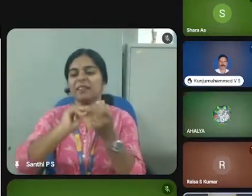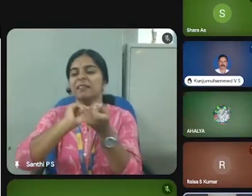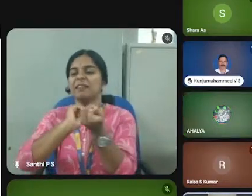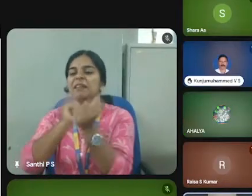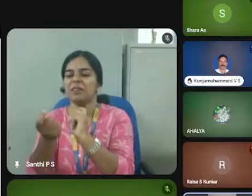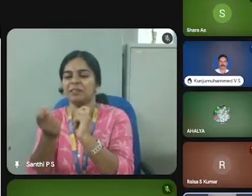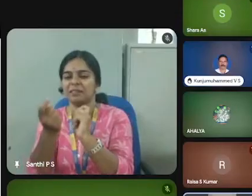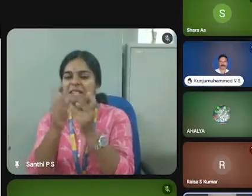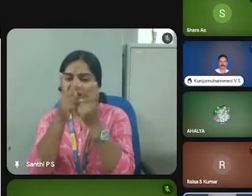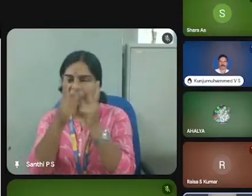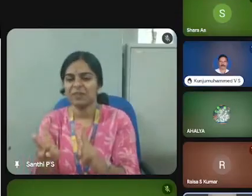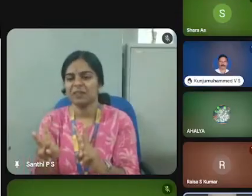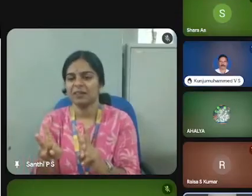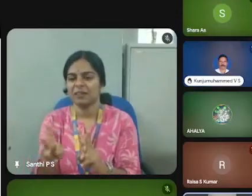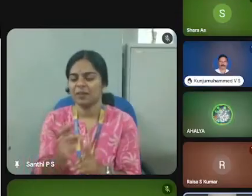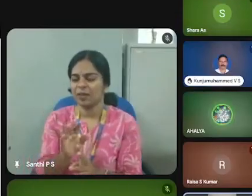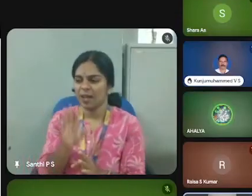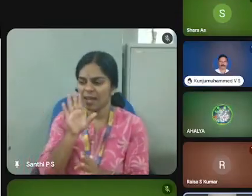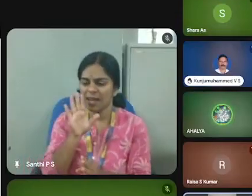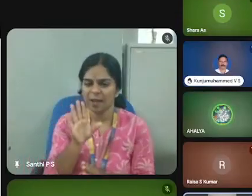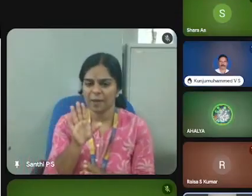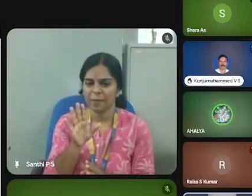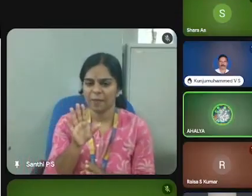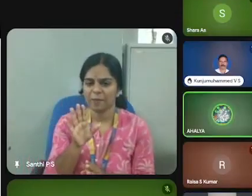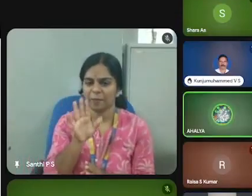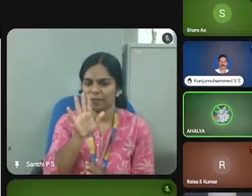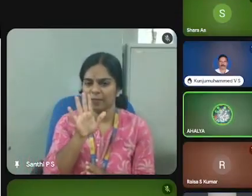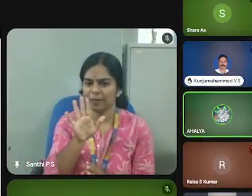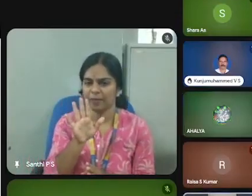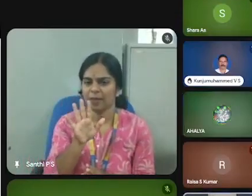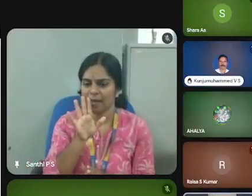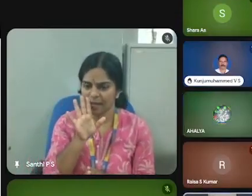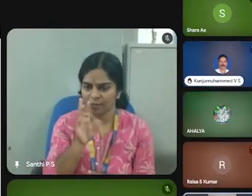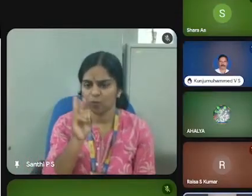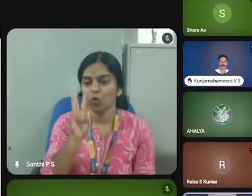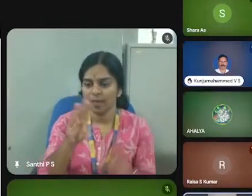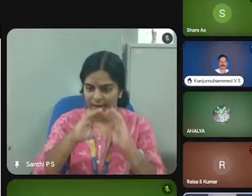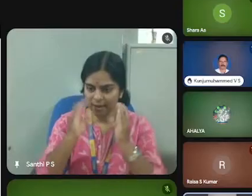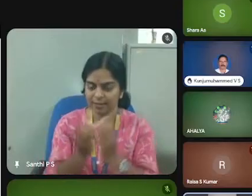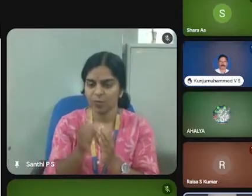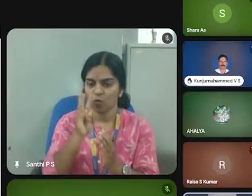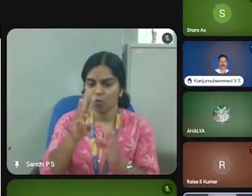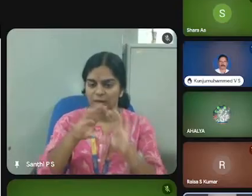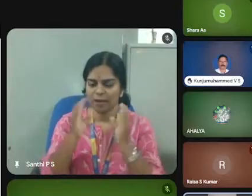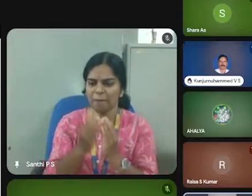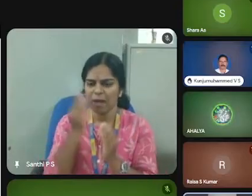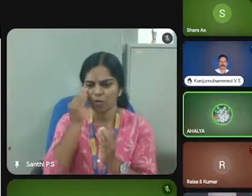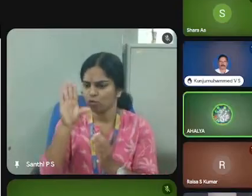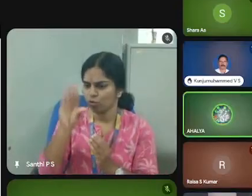ഓക്കെ ഓക്കെ ഓക്കെ. സോ 5ാം ക്ലാസ്സിലെ ഒരു കുട്ടി എല്ലാ കാര്യങ്ങളും 3ാം ക്ലാസ്സിൽ പഠിക്കുന്നു. 3ാം ക്ലാസ്, പക്ഷെ മാർക്കൊന്നും